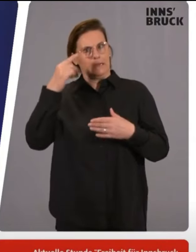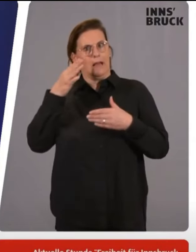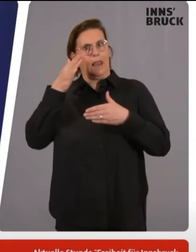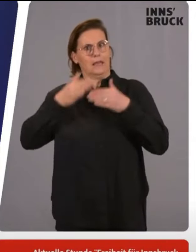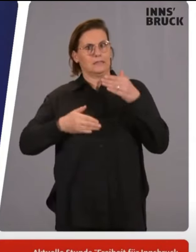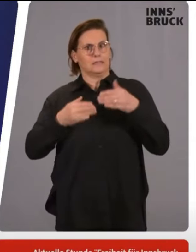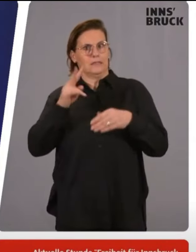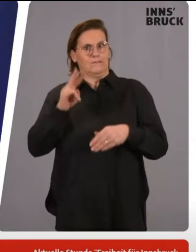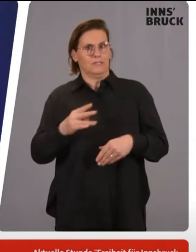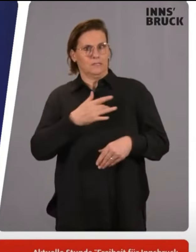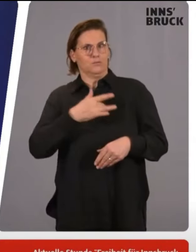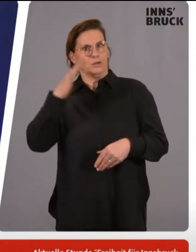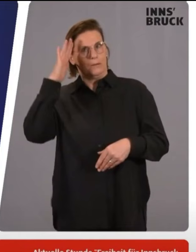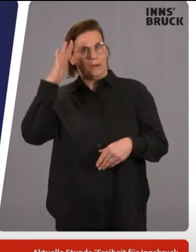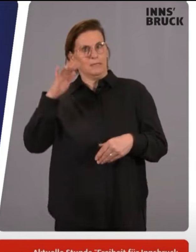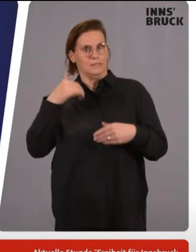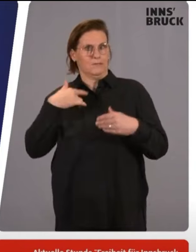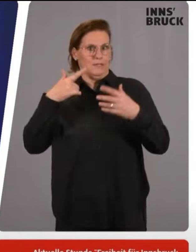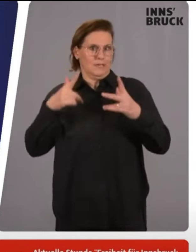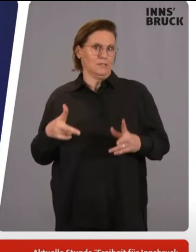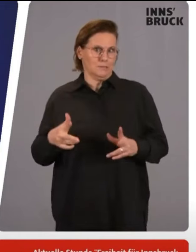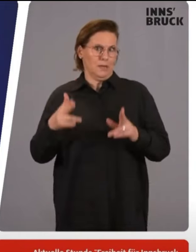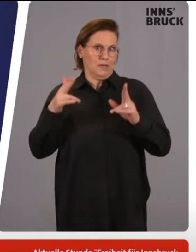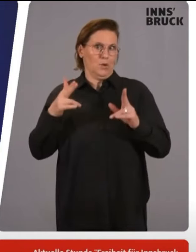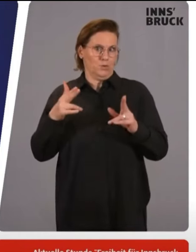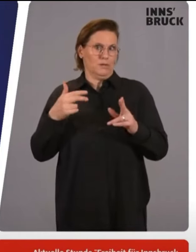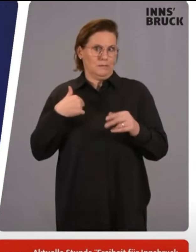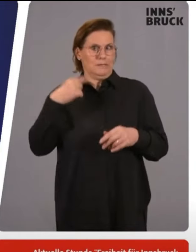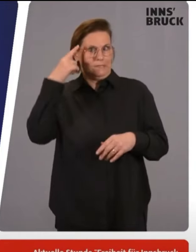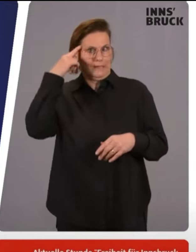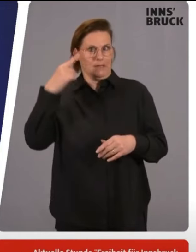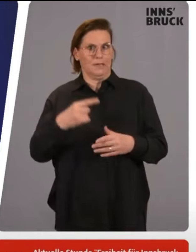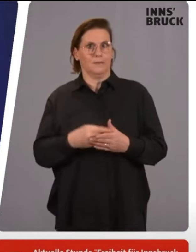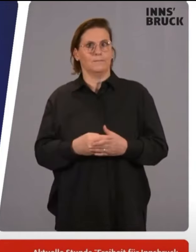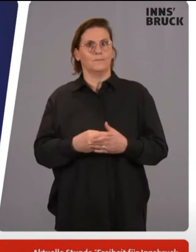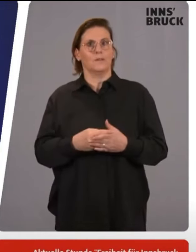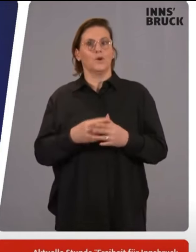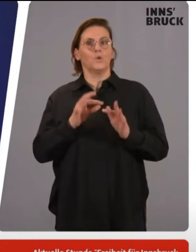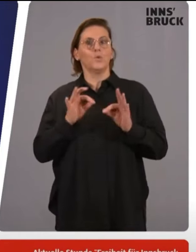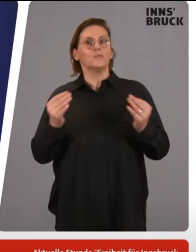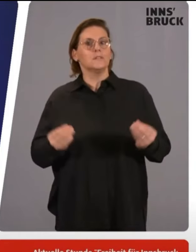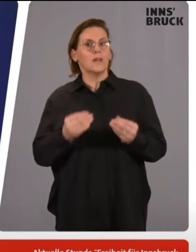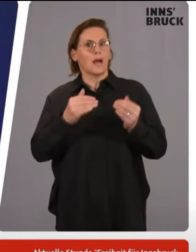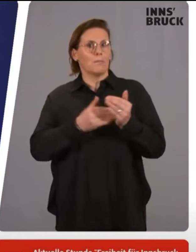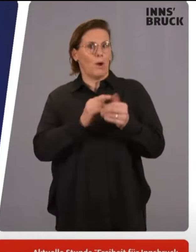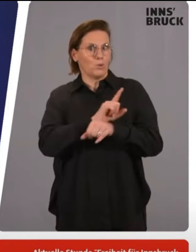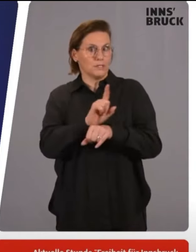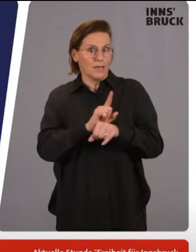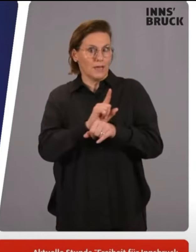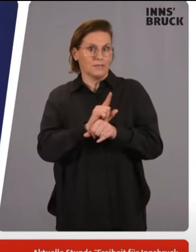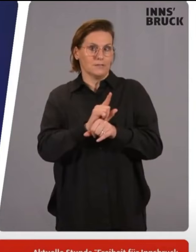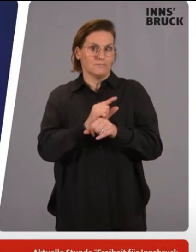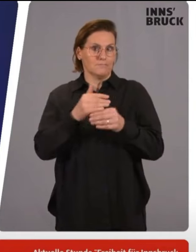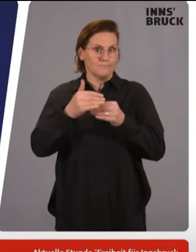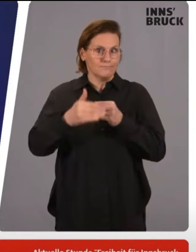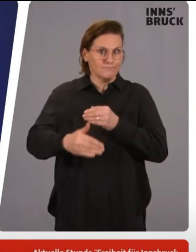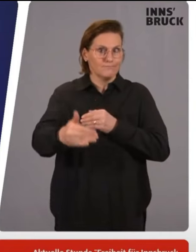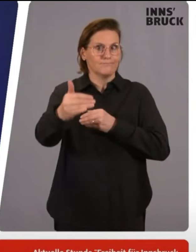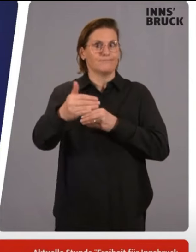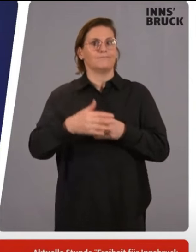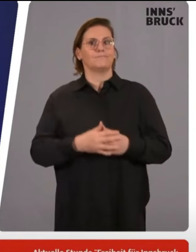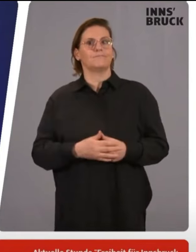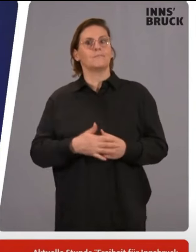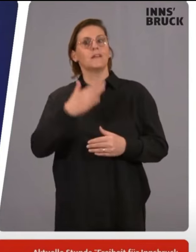wird in dieser Periode gut Ding braucht Weile sehr geehrte Damen und Herren